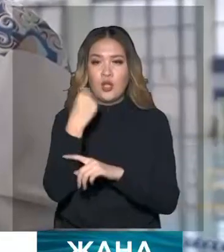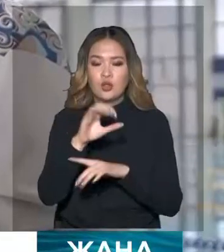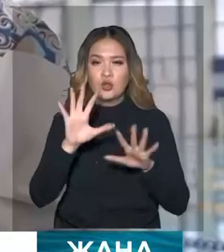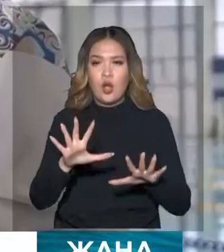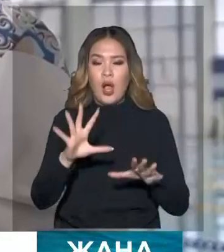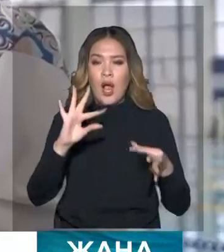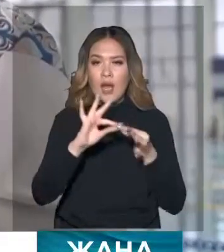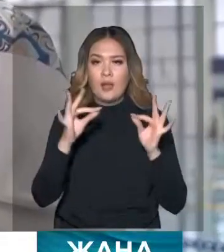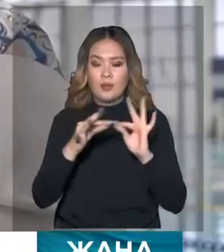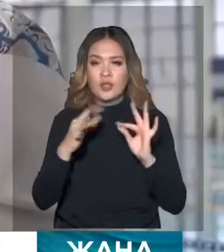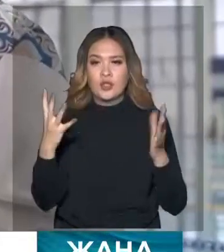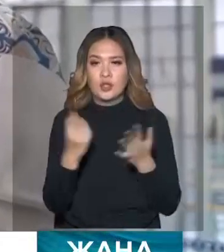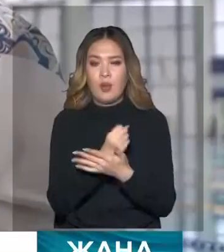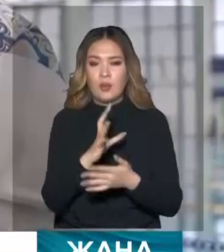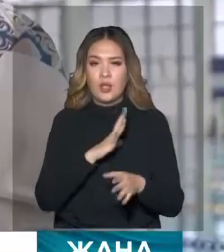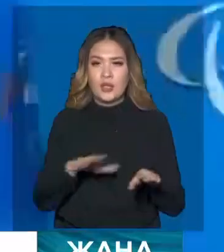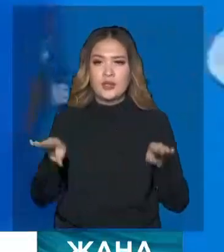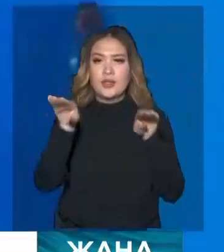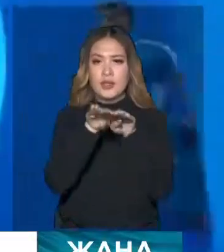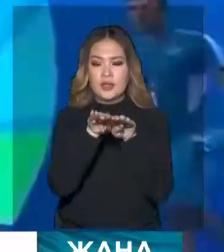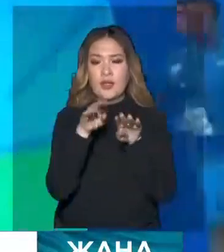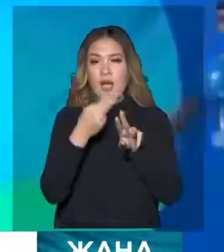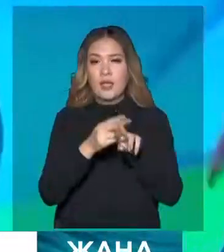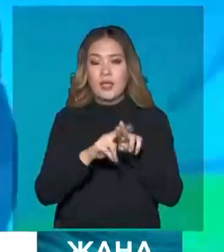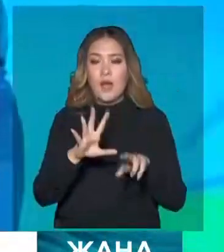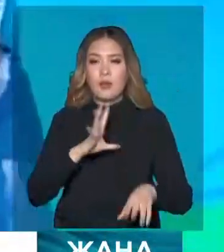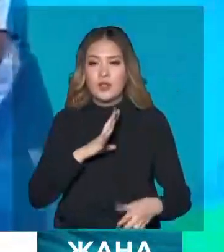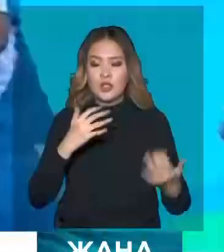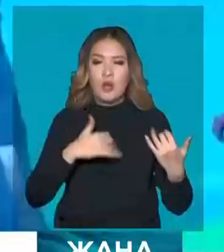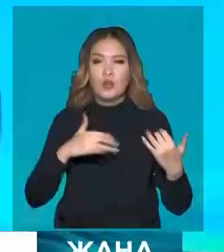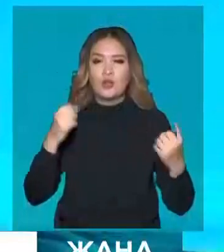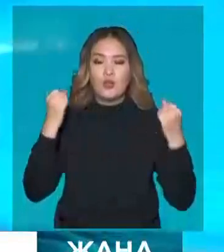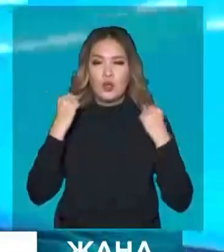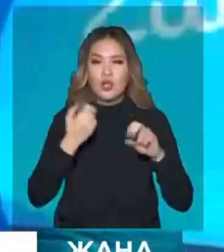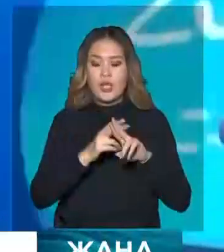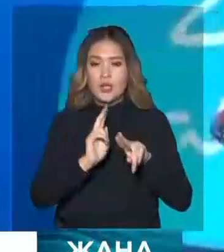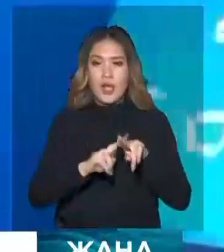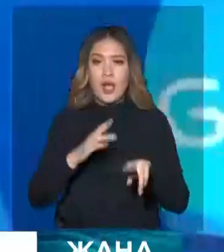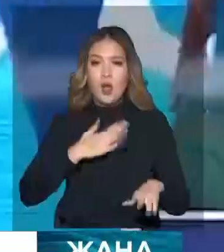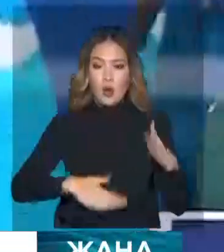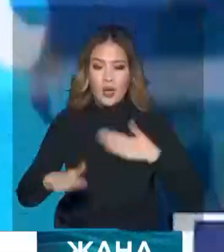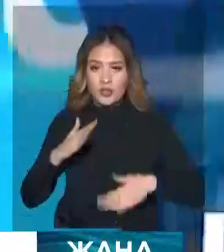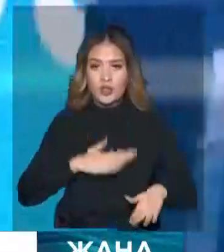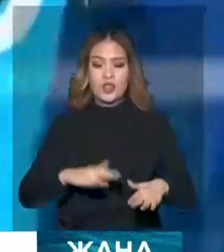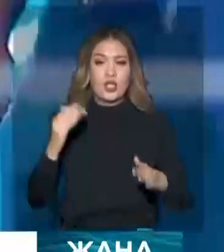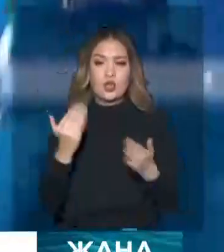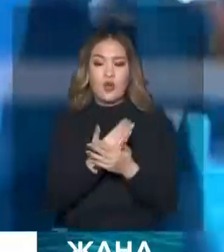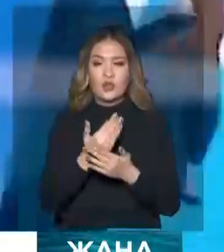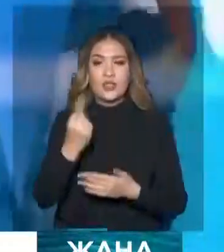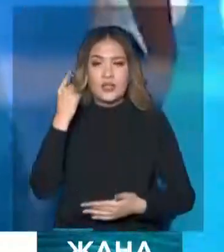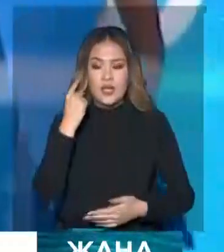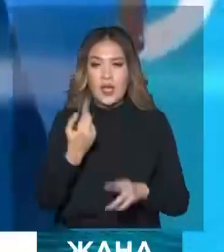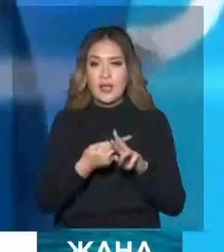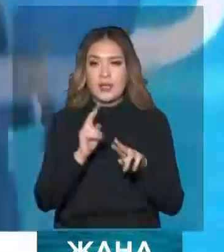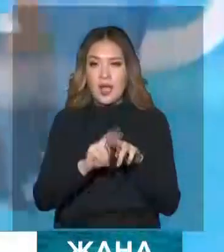бізді олимпиада жеңімпаздарымен теңестірді. Жамбыл спортының жампоздары жағымды жаңалыққа қуанышты. Өзекті мәселелер оң